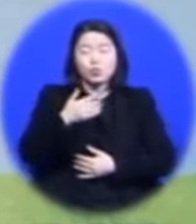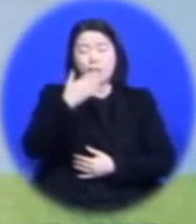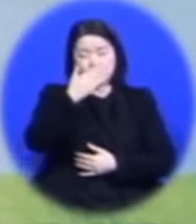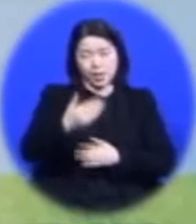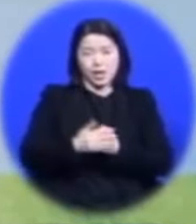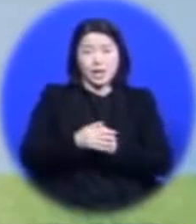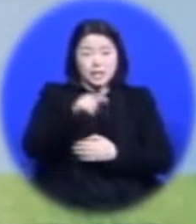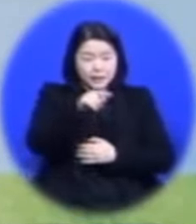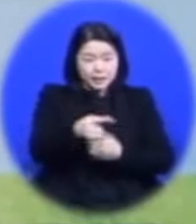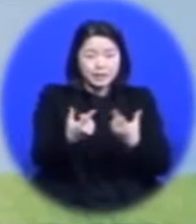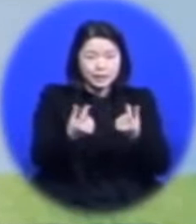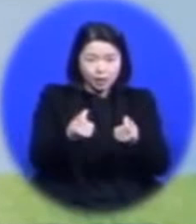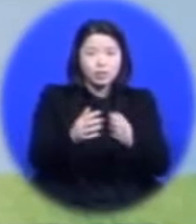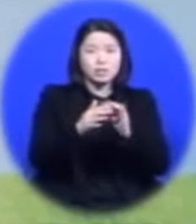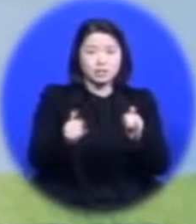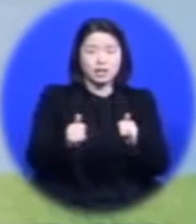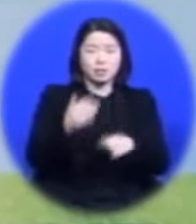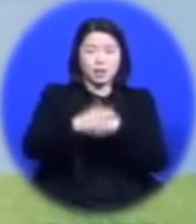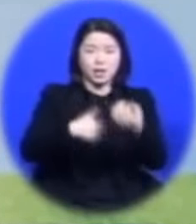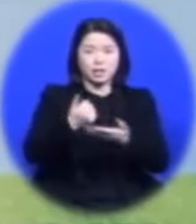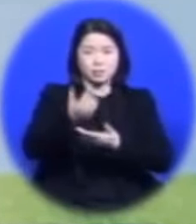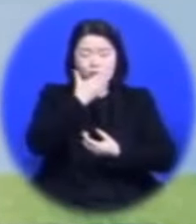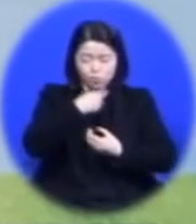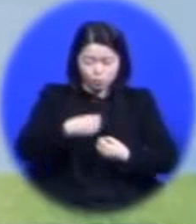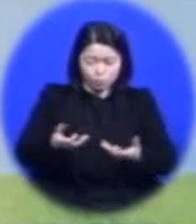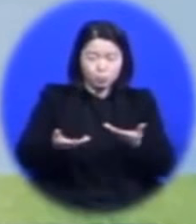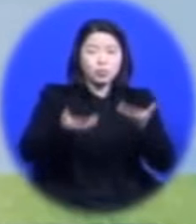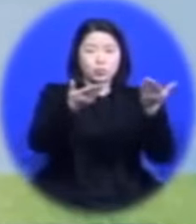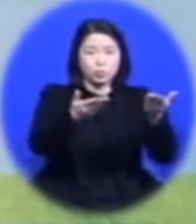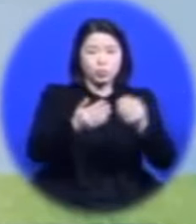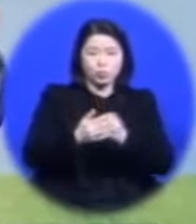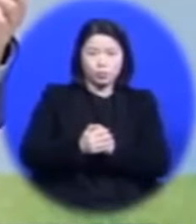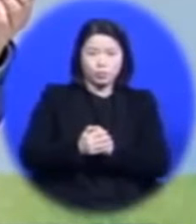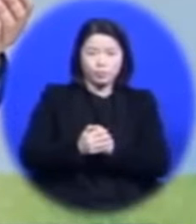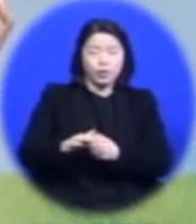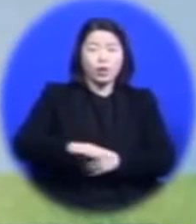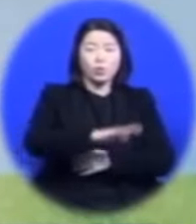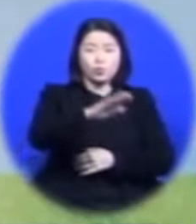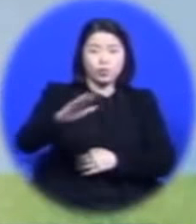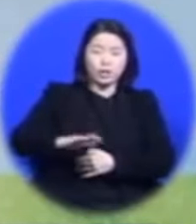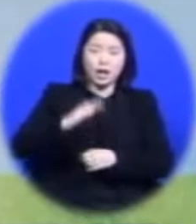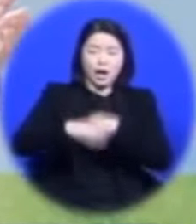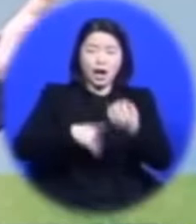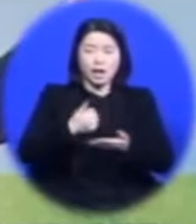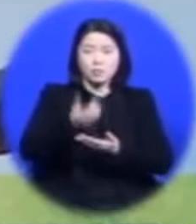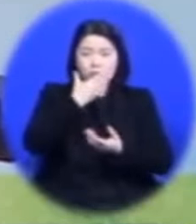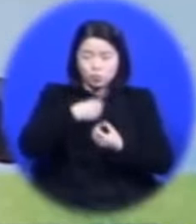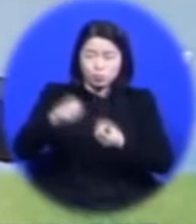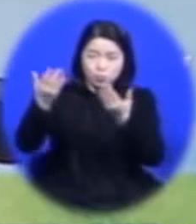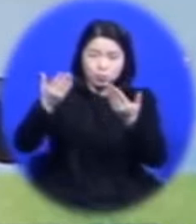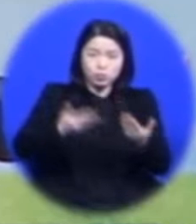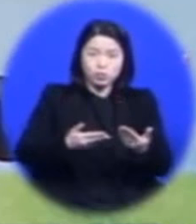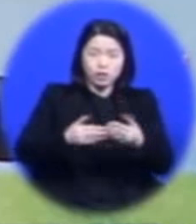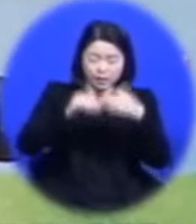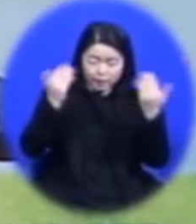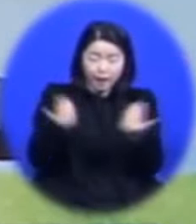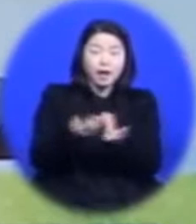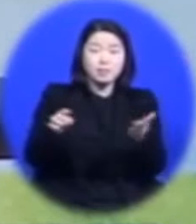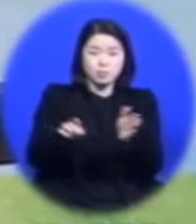사람을 하나님이 축복하시는 것입니다 우리가 하나님이 축복하시는 것을 다